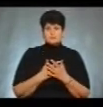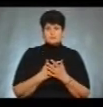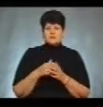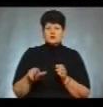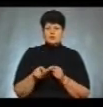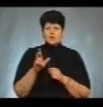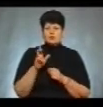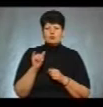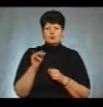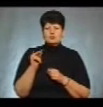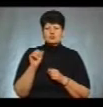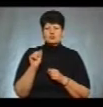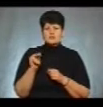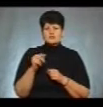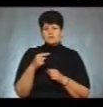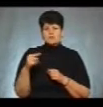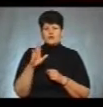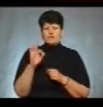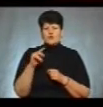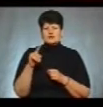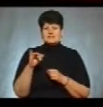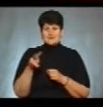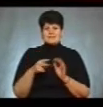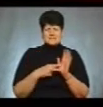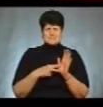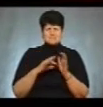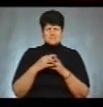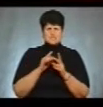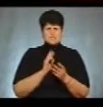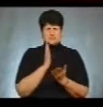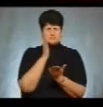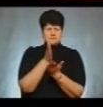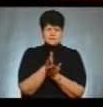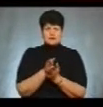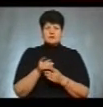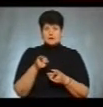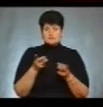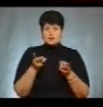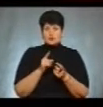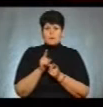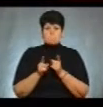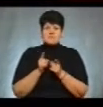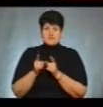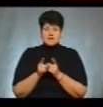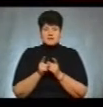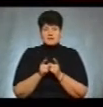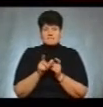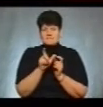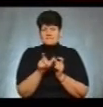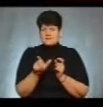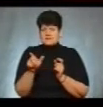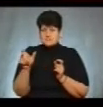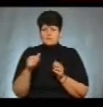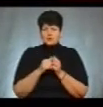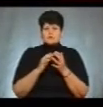дорога Бучач-Возилів, яка проходить через 7 сіл. І нам приходилося в процесі роботи міняти ці відрізки, тому що кожне